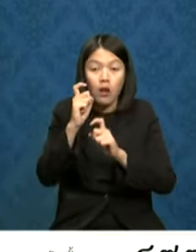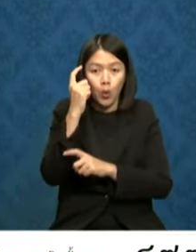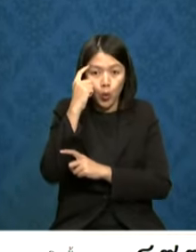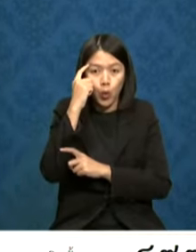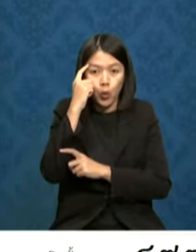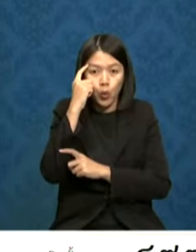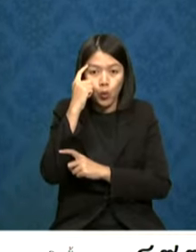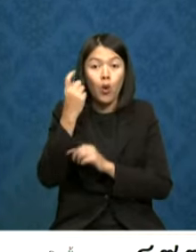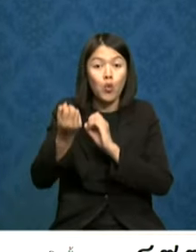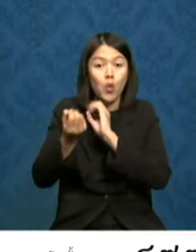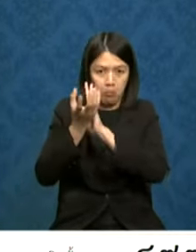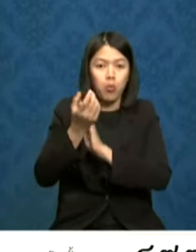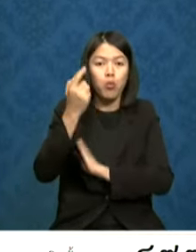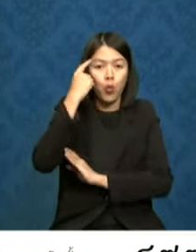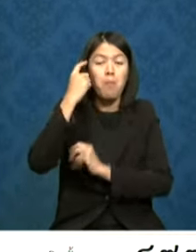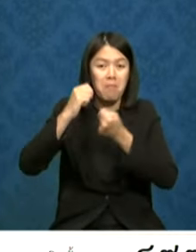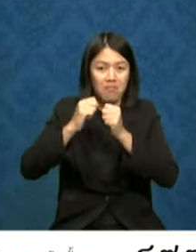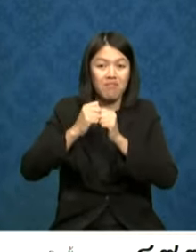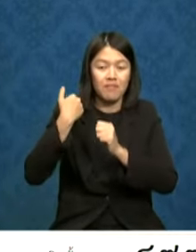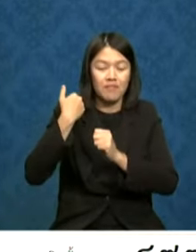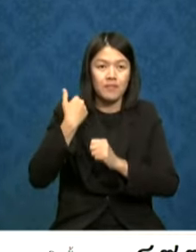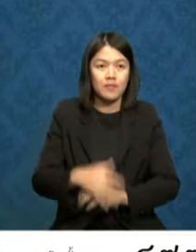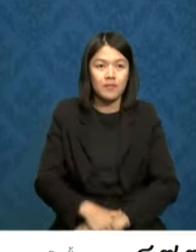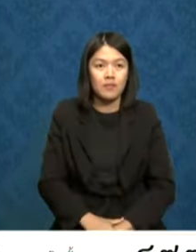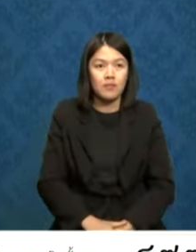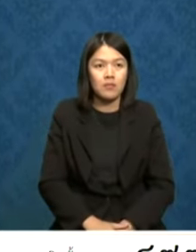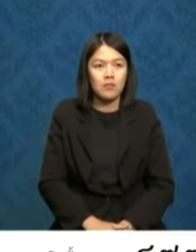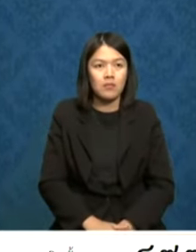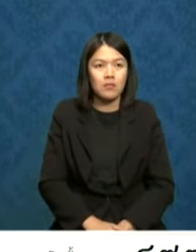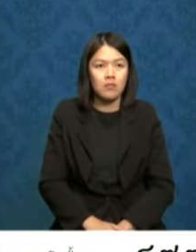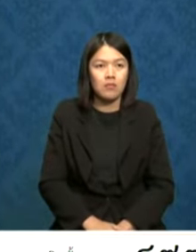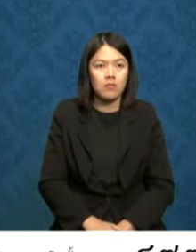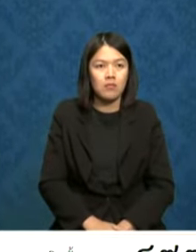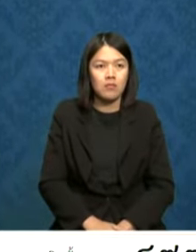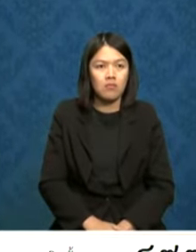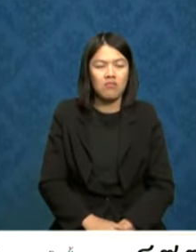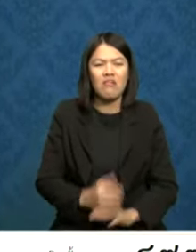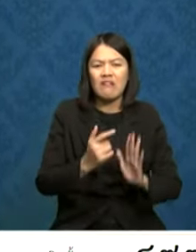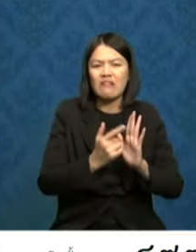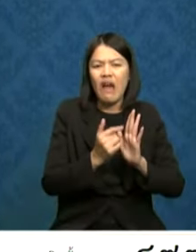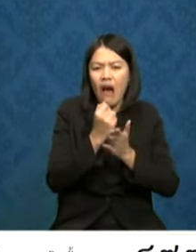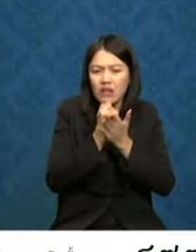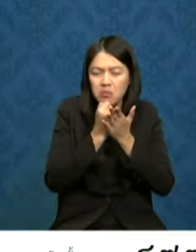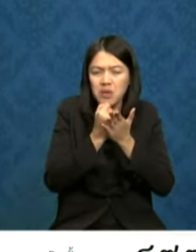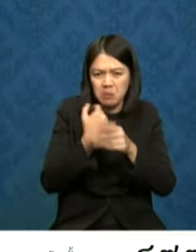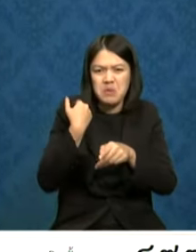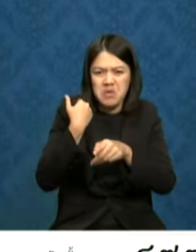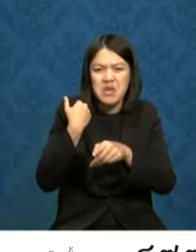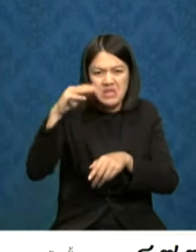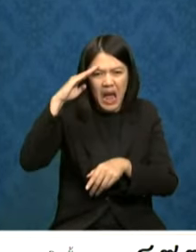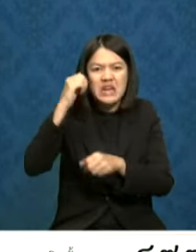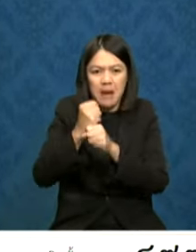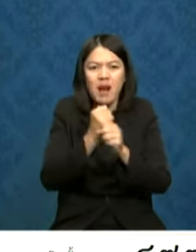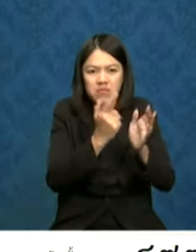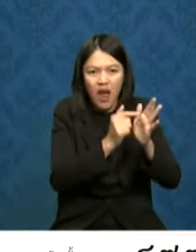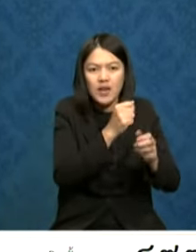ว่าปลายทางมันจะเป็นอย่างไรยิ่งเป็นปัญหาครับบางคนอาจจะเคลือบแคลงบอกว่าที่ยาเสพติดยังคงมีอยู่เพราะว่าทหารผลิต